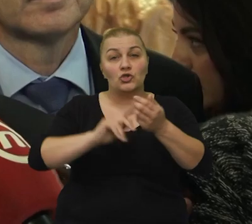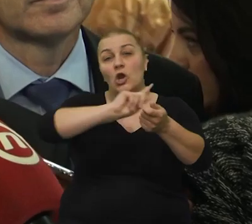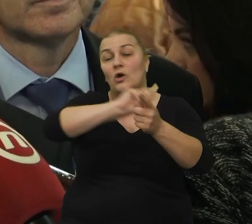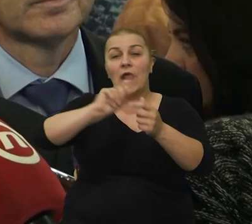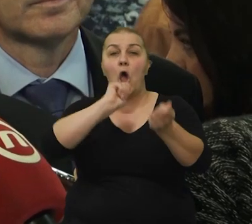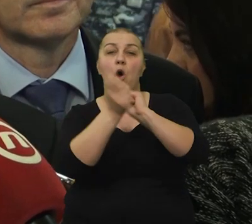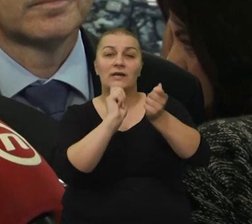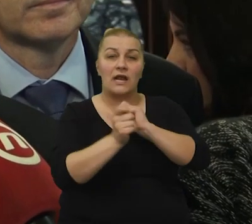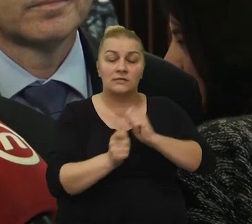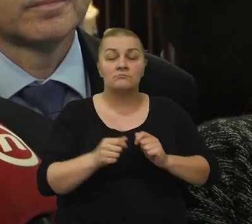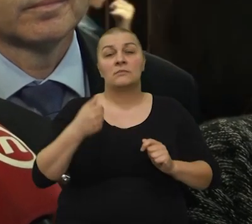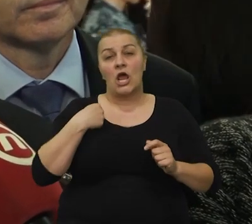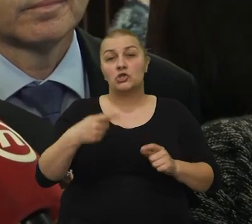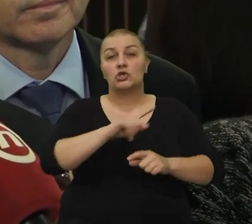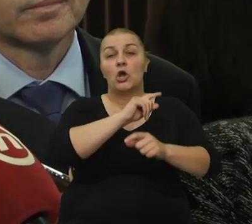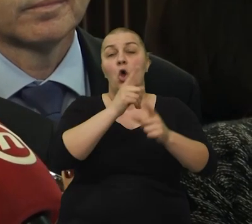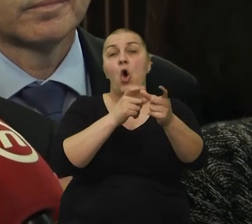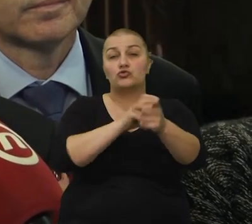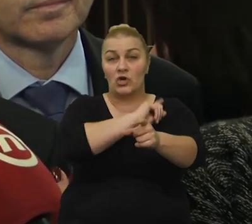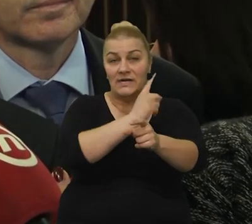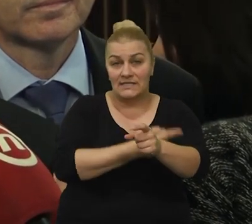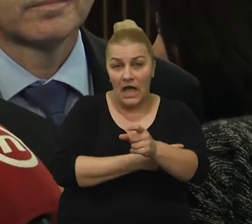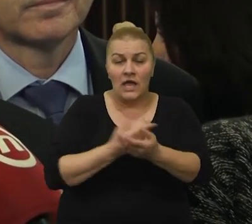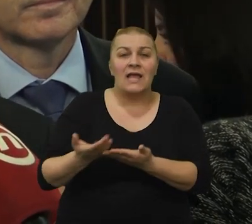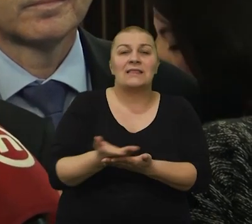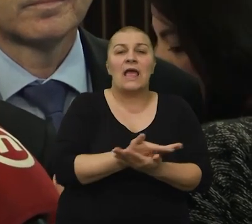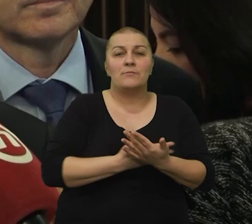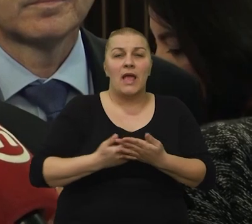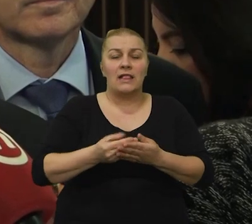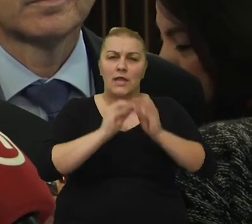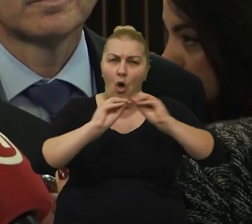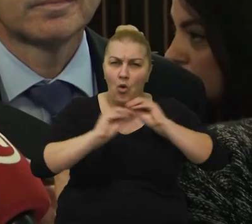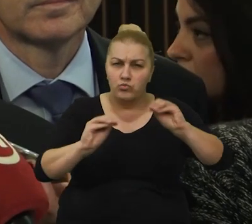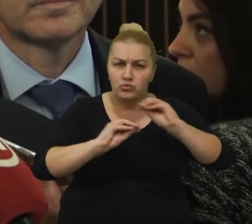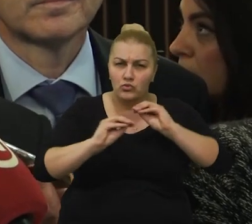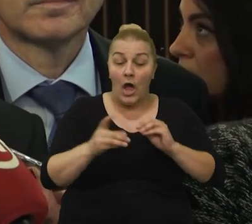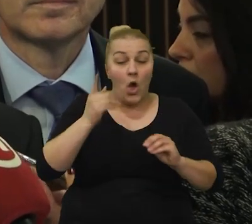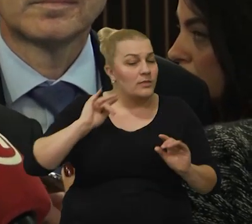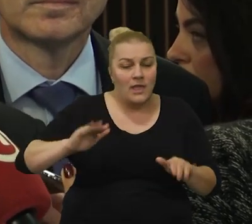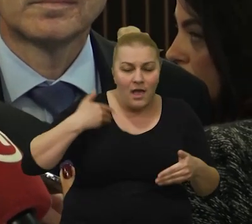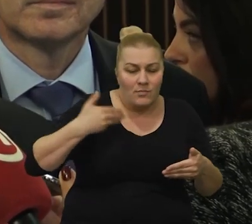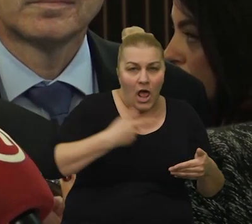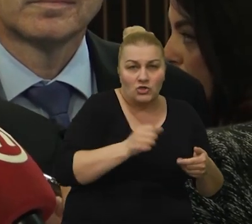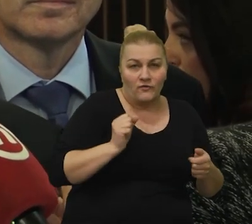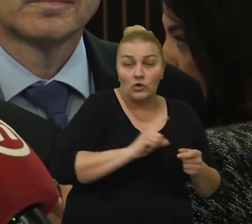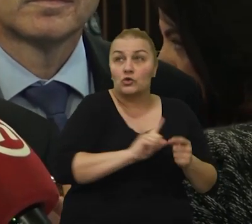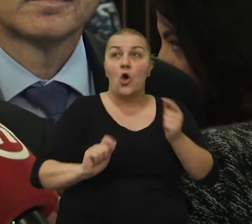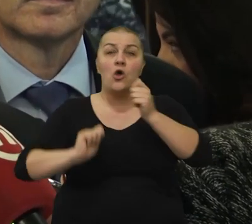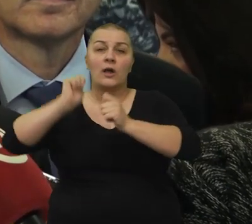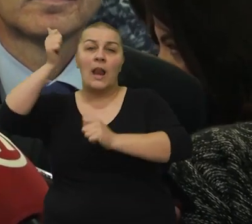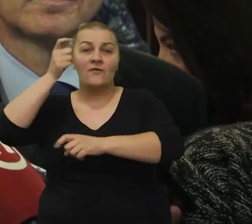restrukturaciju, reorganizaciju naših oružanih snaga u jednu temeljitu obuku od najmlađeg vojnika do